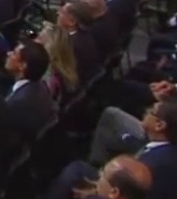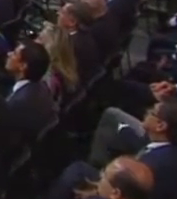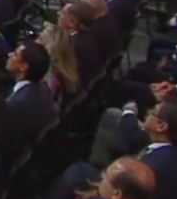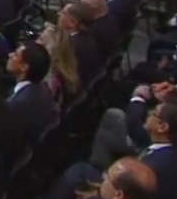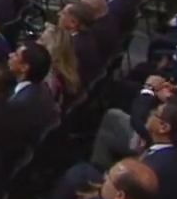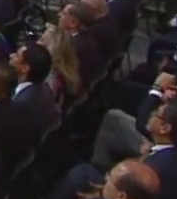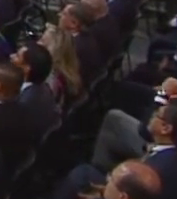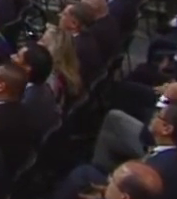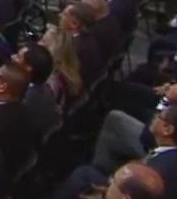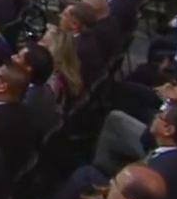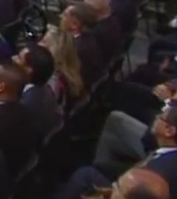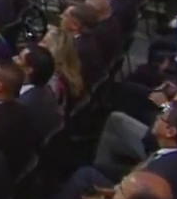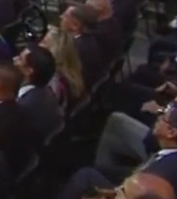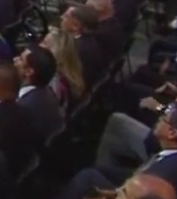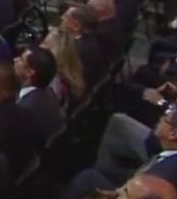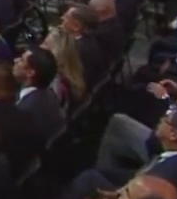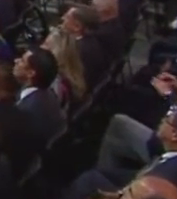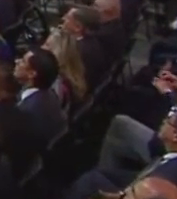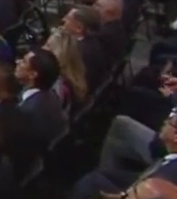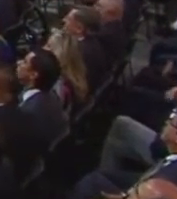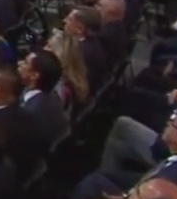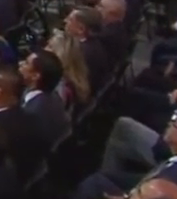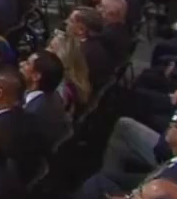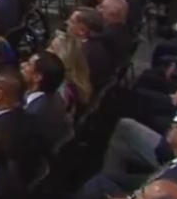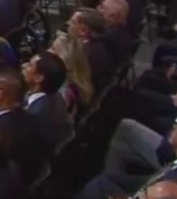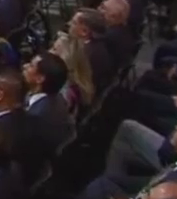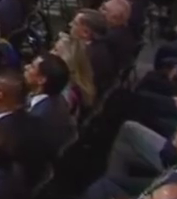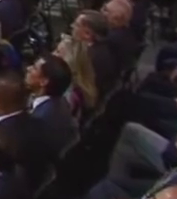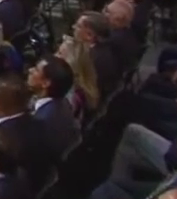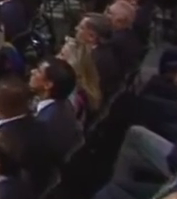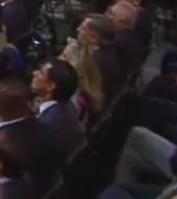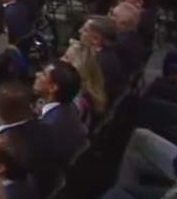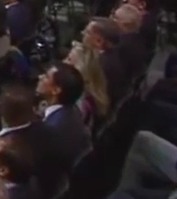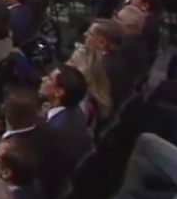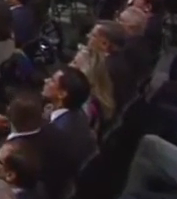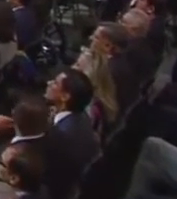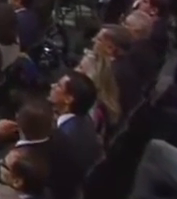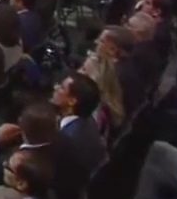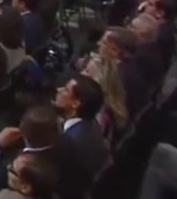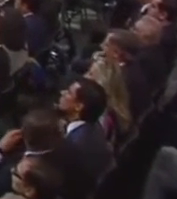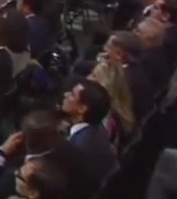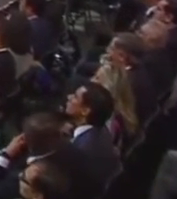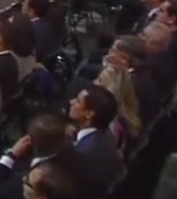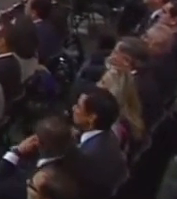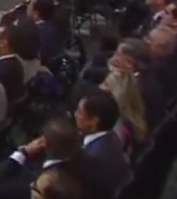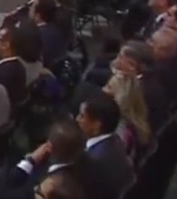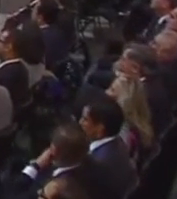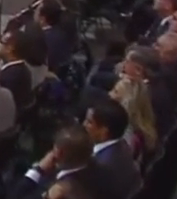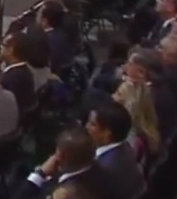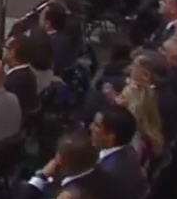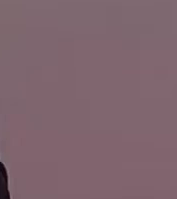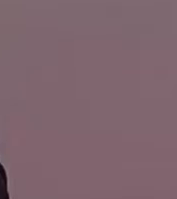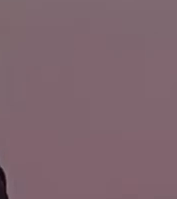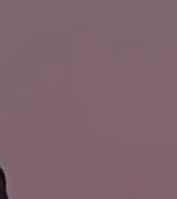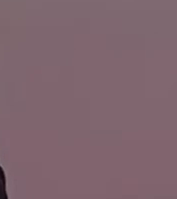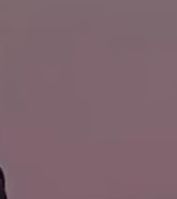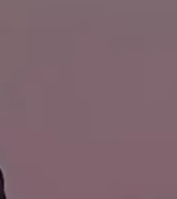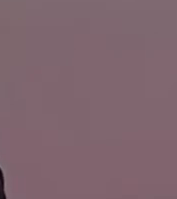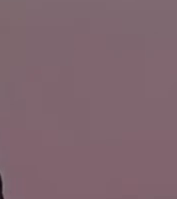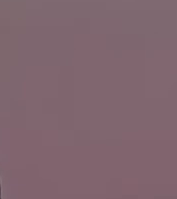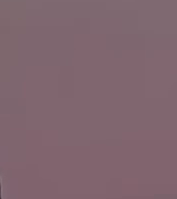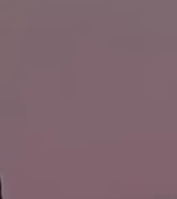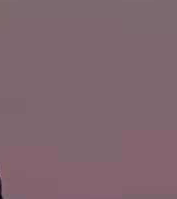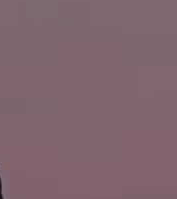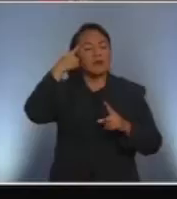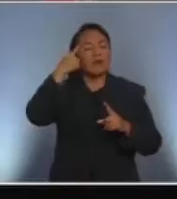ယောက်ထဲရ109ယောက်ကိုဖမ်းဆီးနှိမ်နင်းနိုင်ခဲ့ပြီဖြစ်တယ်ဒီလိုအောင်မြင်မှုအတွက်ကျွန်တော်တို့ရဲ့အစိုးရလက်နက်ကိုင်အဖွဲ့တွေကကြိုးပမ်းအားထုတ်နေကြတာပ